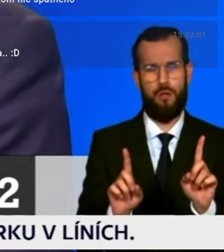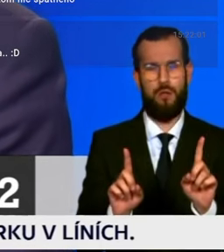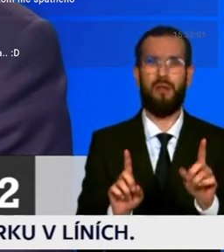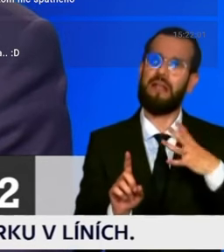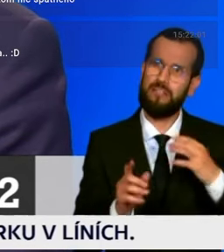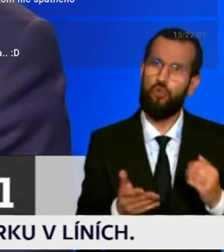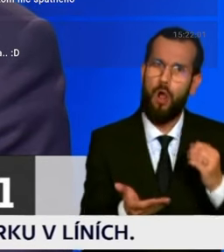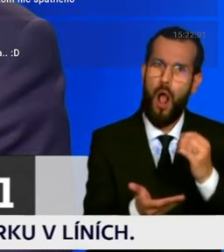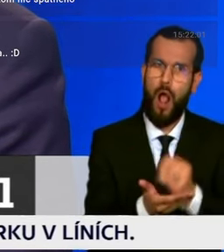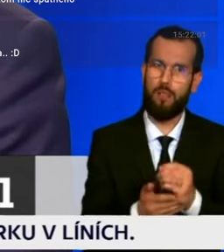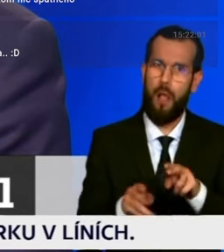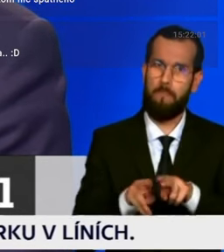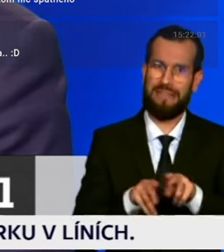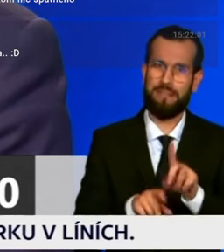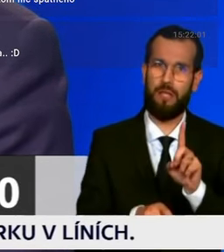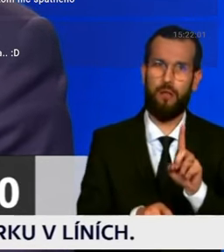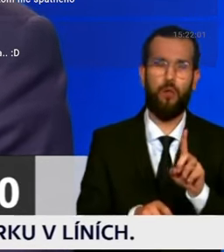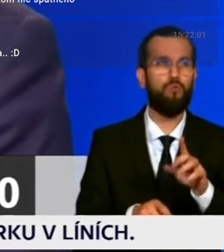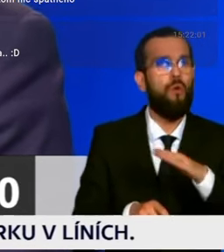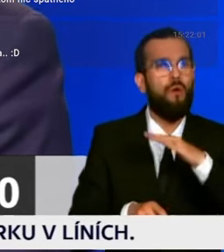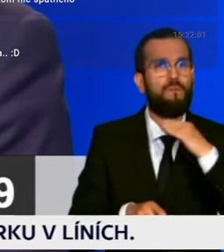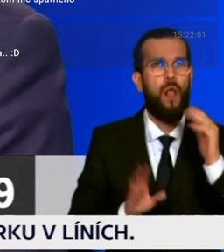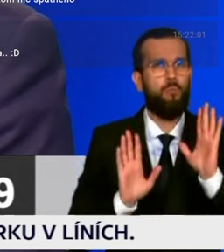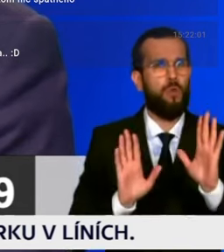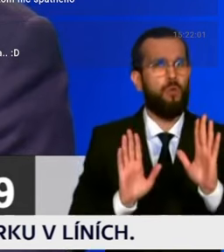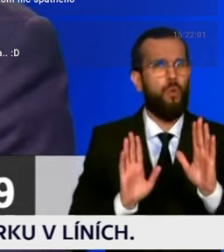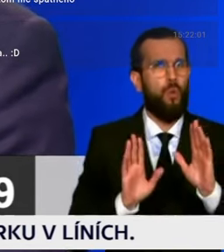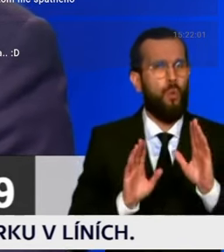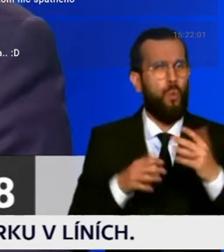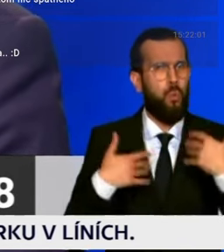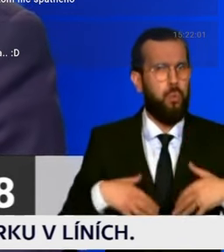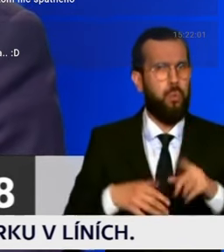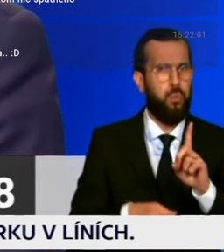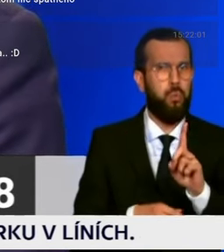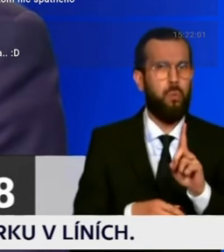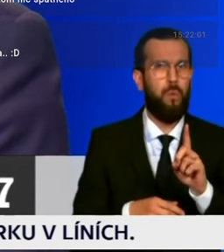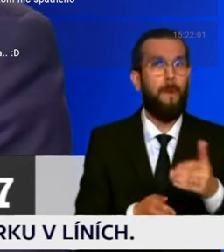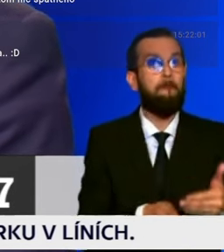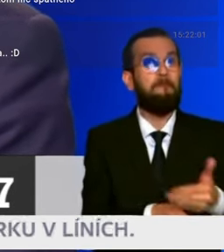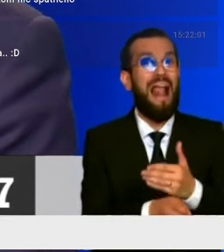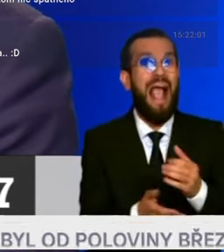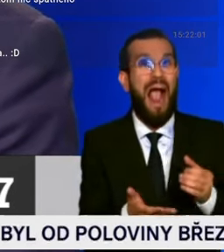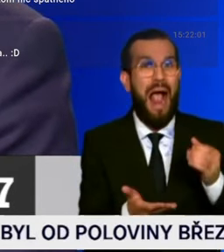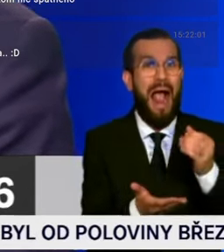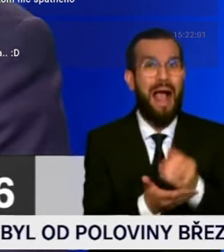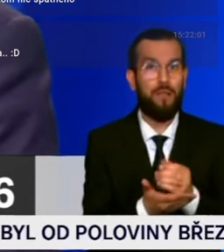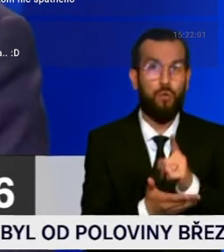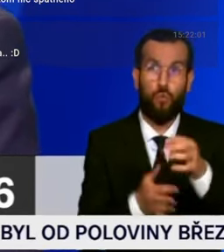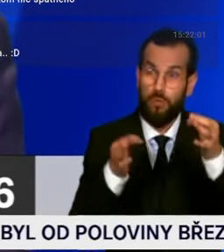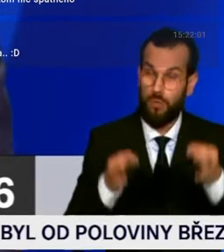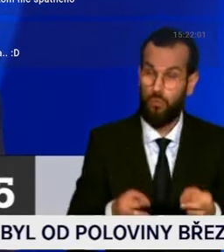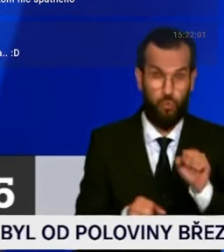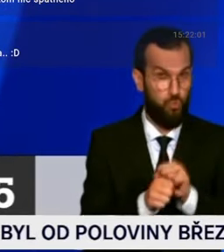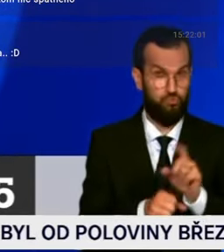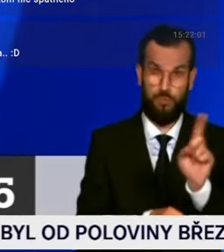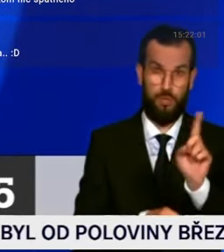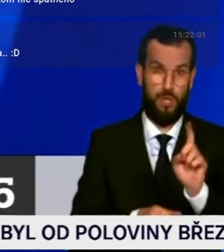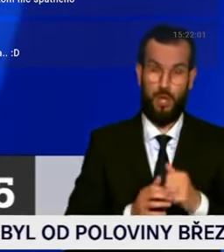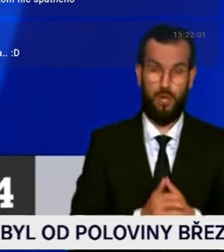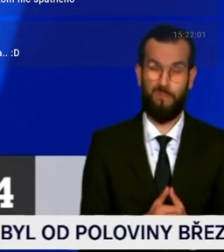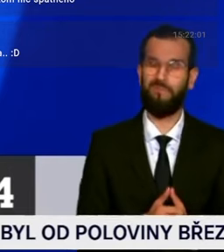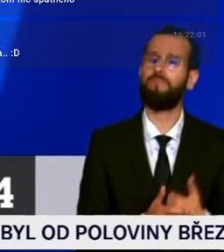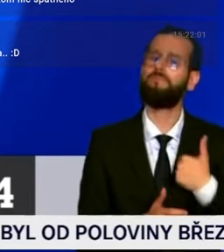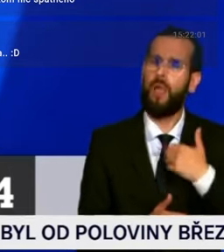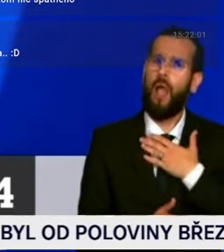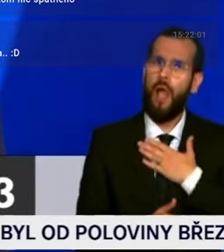uchádzať to je obrovská Pokora predtým už len pred samotnou kandidatúrou to nie je vôbec jednoduché a ja som